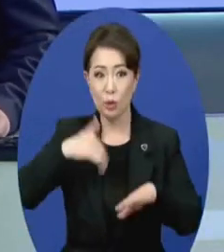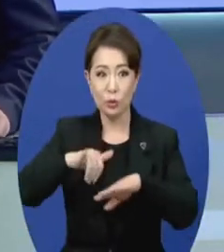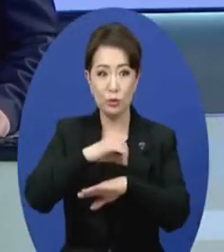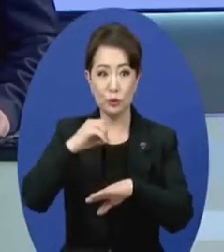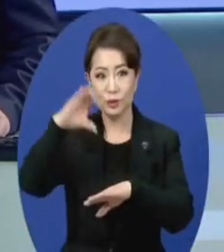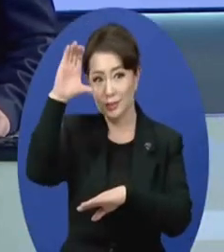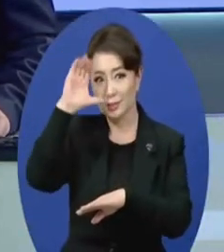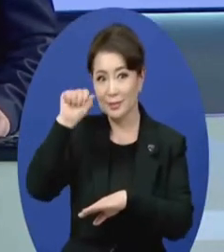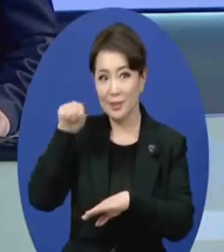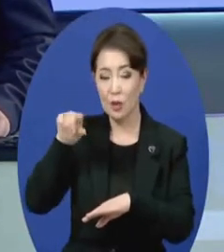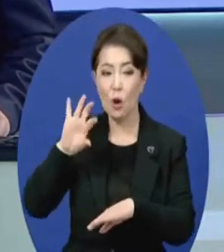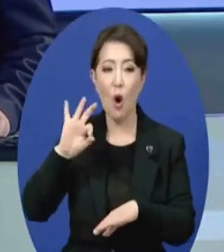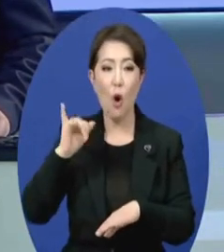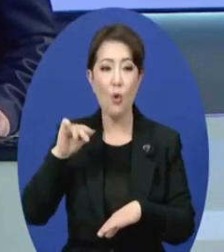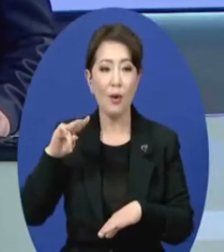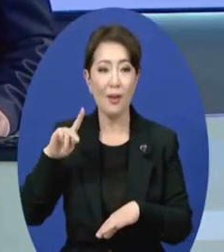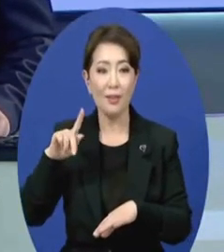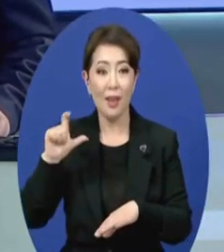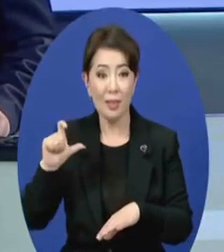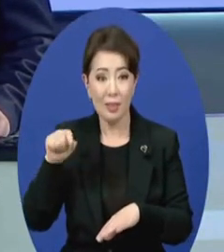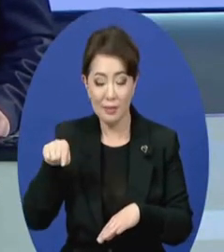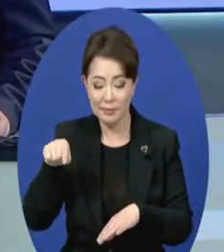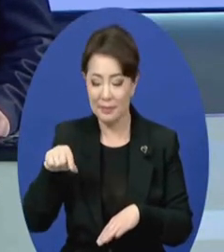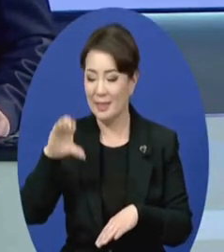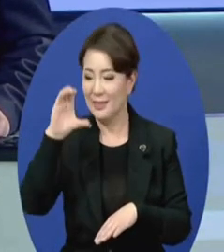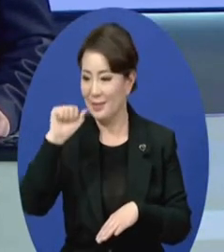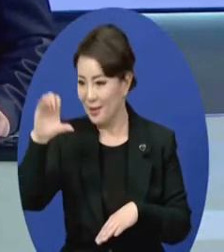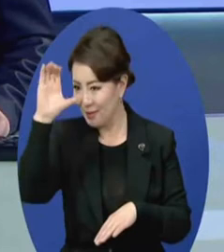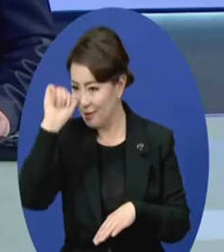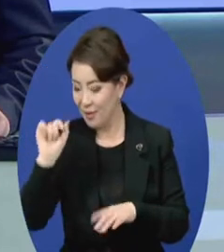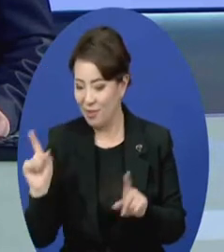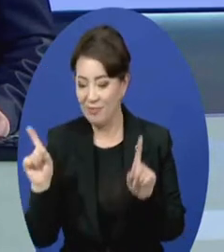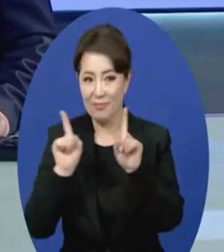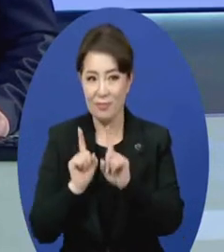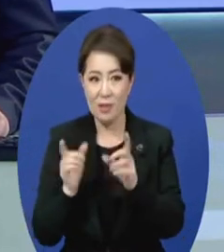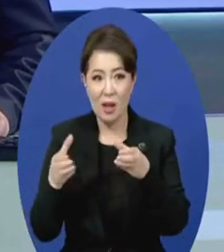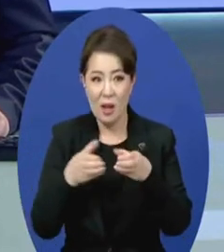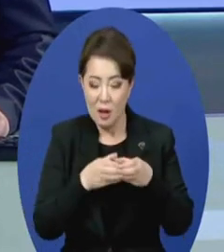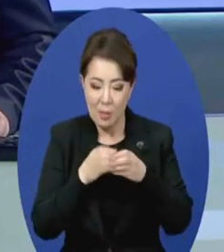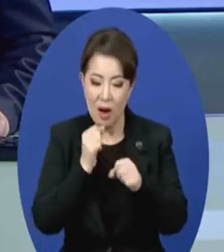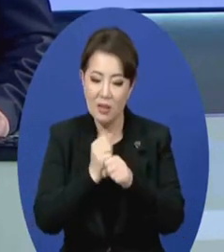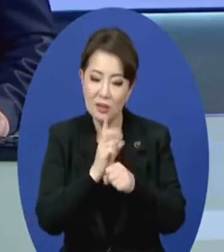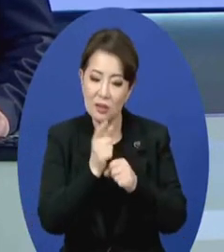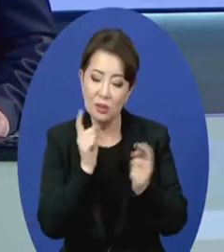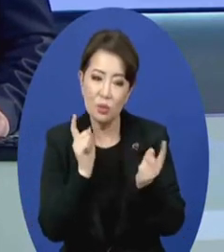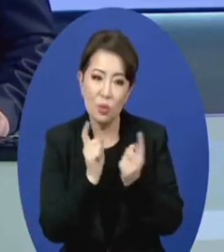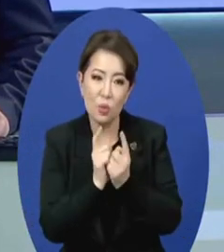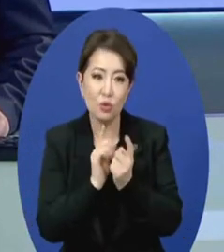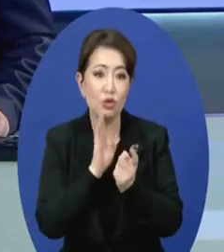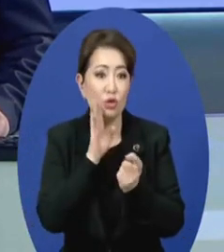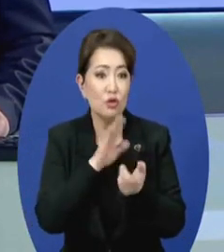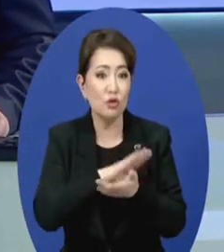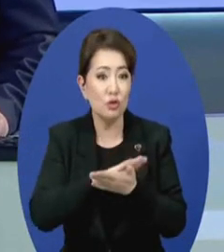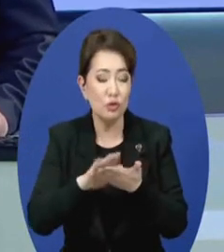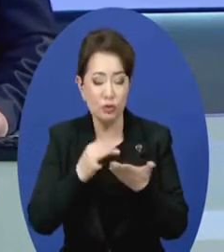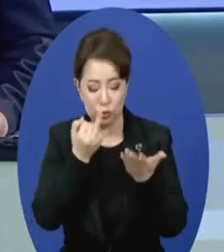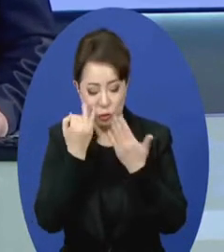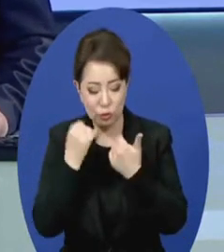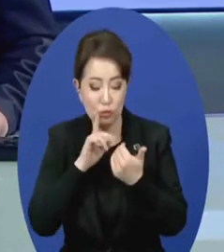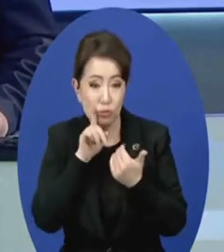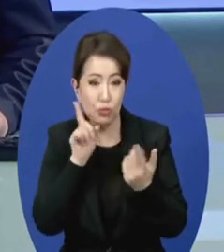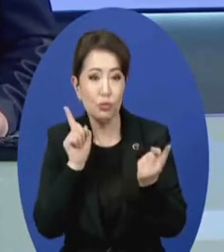Монгол улсын ерөнхий сайд оюун Эрдэнэ сангийн сайд тэргүүтэй вакцин жуулчлалын ажлыг зохион байгуулах ажлын эсгийн хинтэ шин 7 өдрийн өглөөний уулзалтаа хийсэн